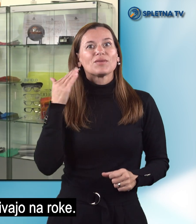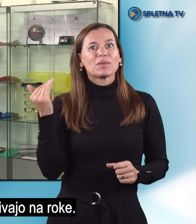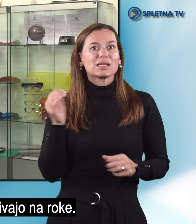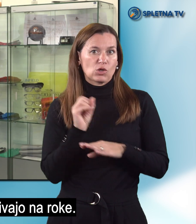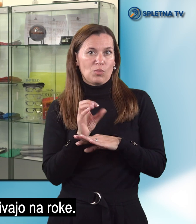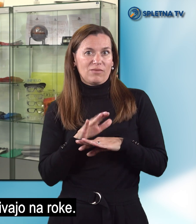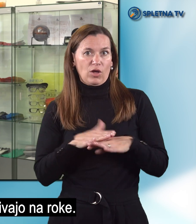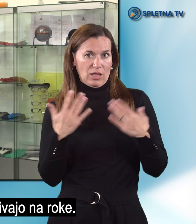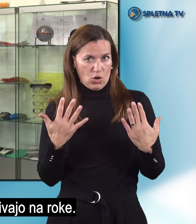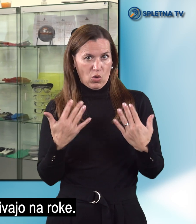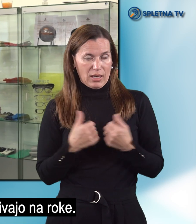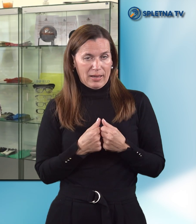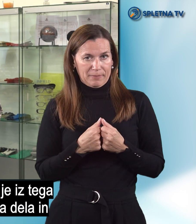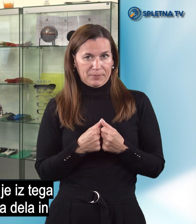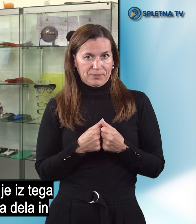ki vplivajo na roke.